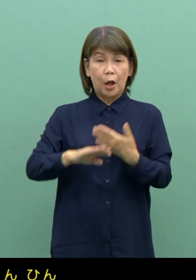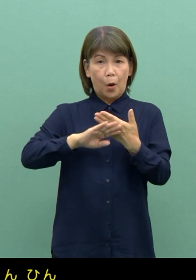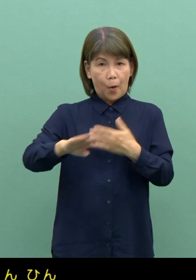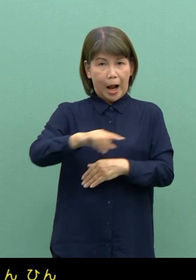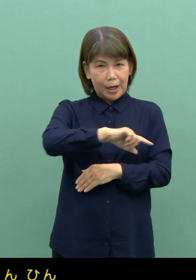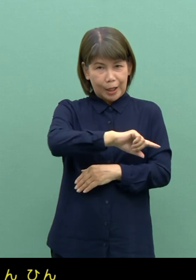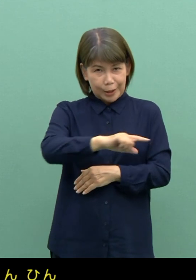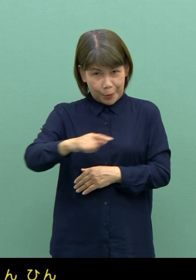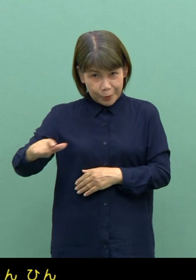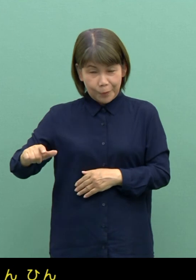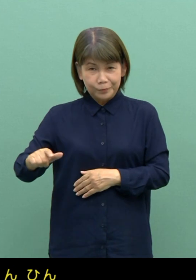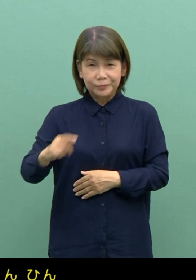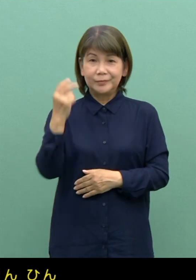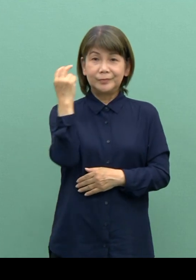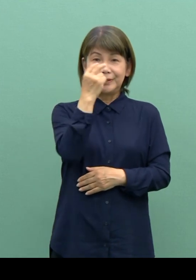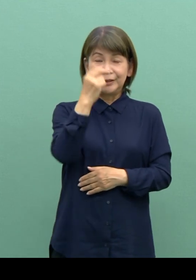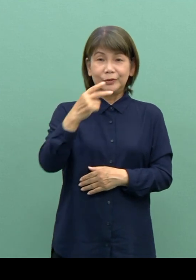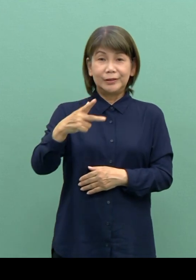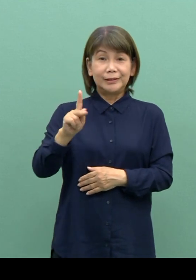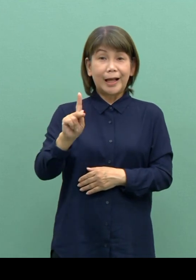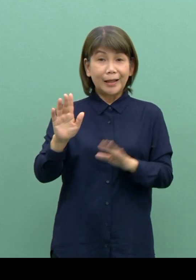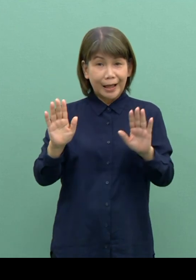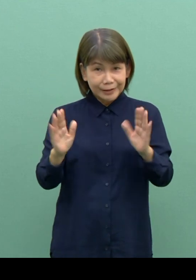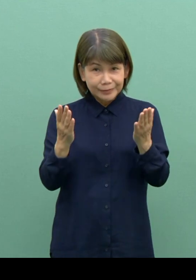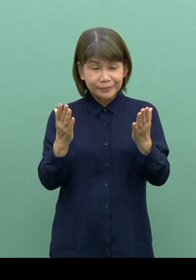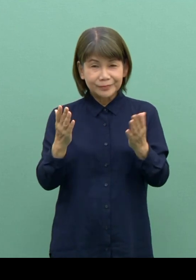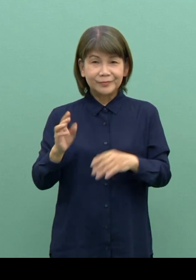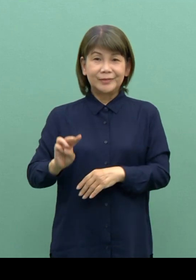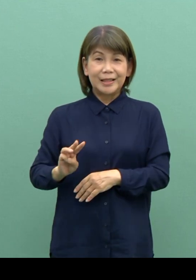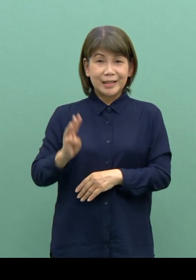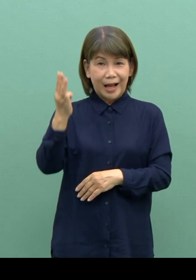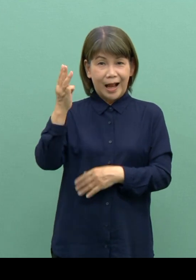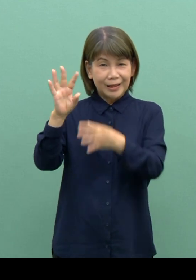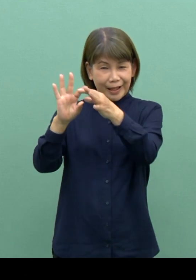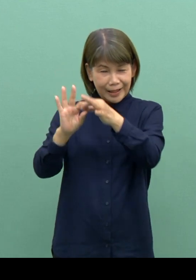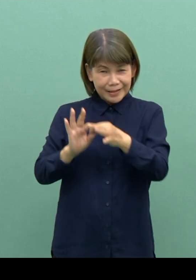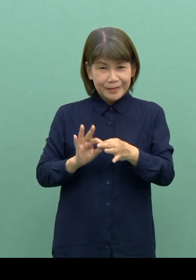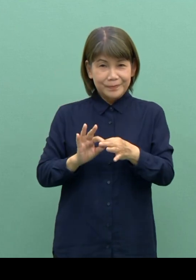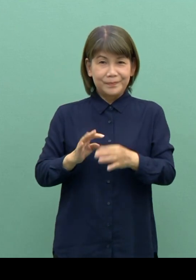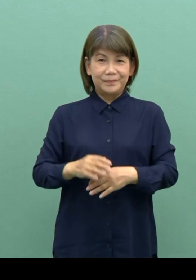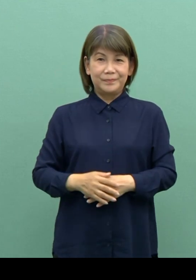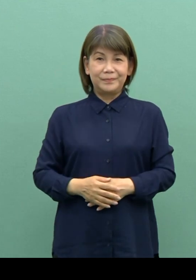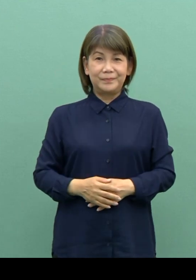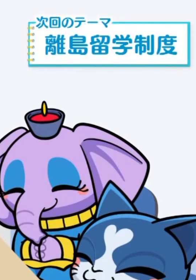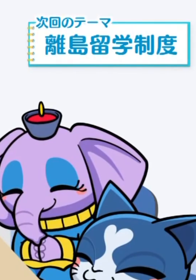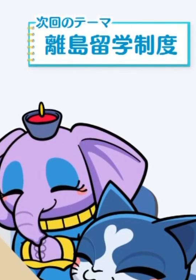力的な特産品がたくさんあるからチェックするしかない。 しただけに。